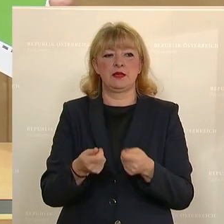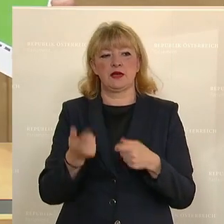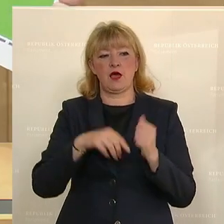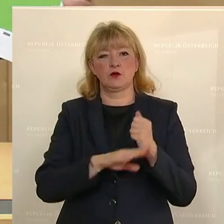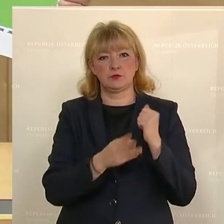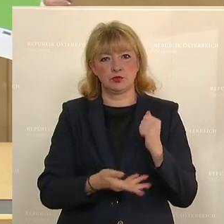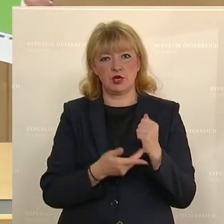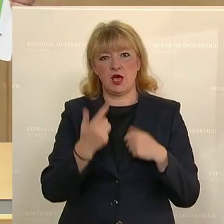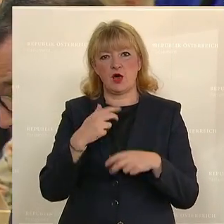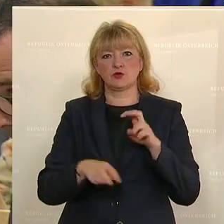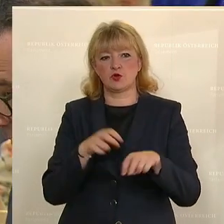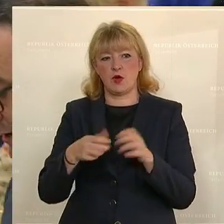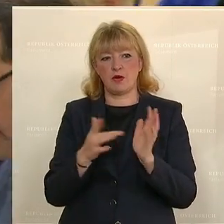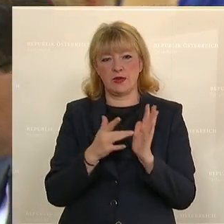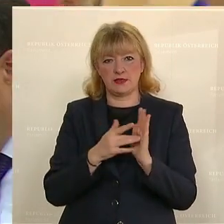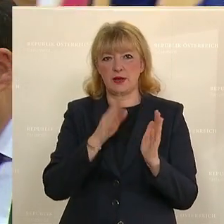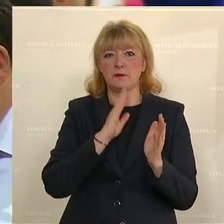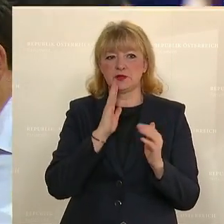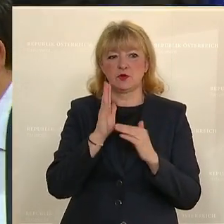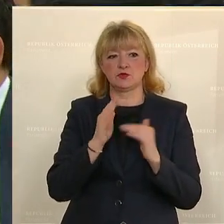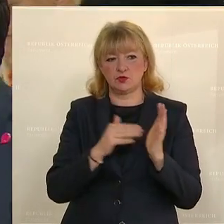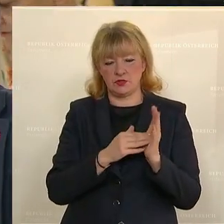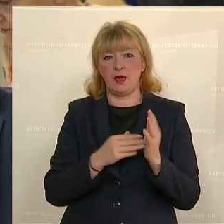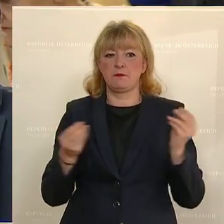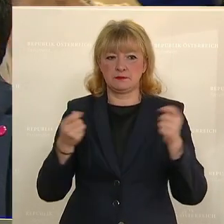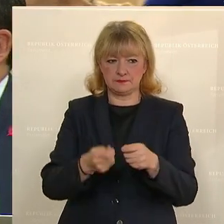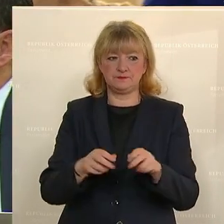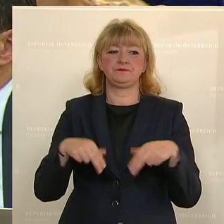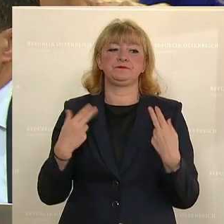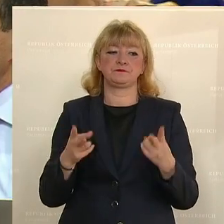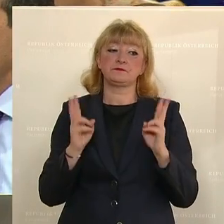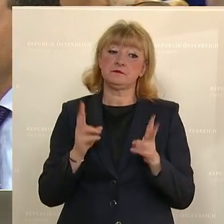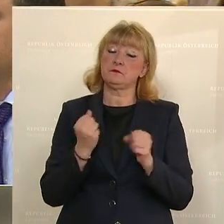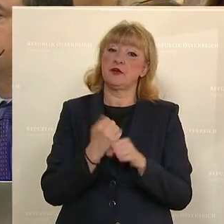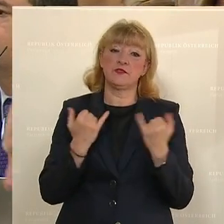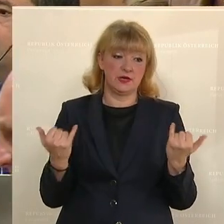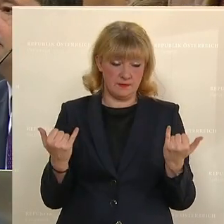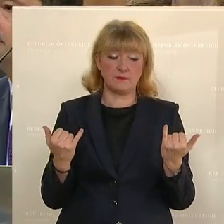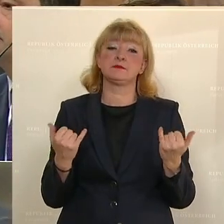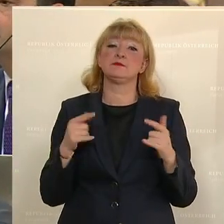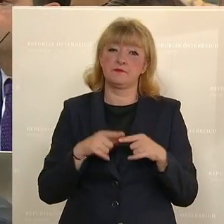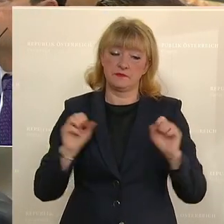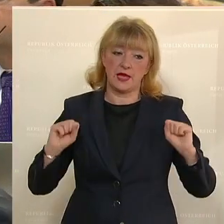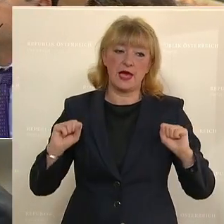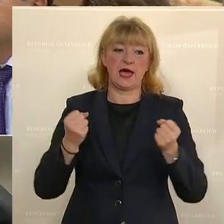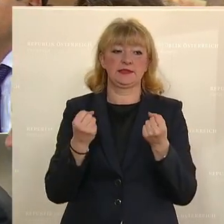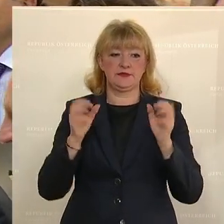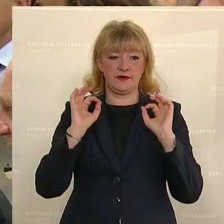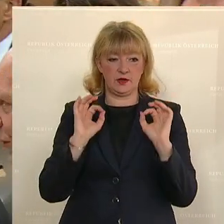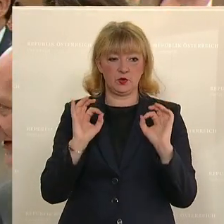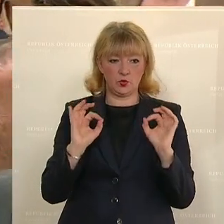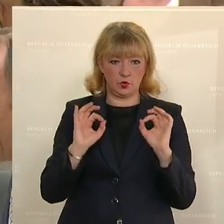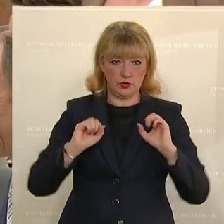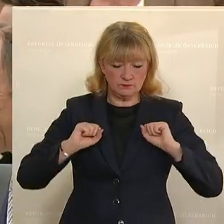Budget, aus den Steuermitteln ins Pensionssystem möglichst niederzuhalten. Und wie können wir das machen? Beispielsweise durch eine aktive, gute,